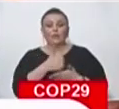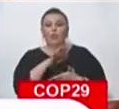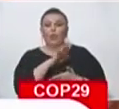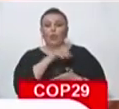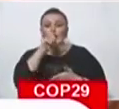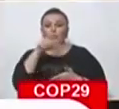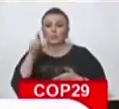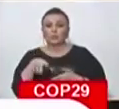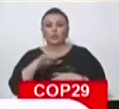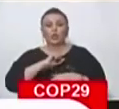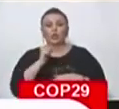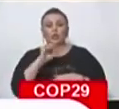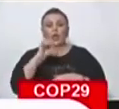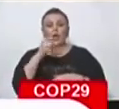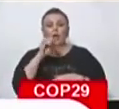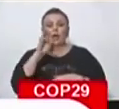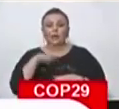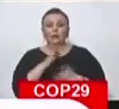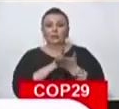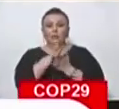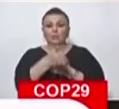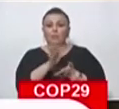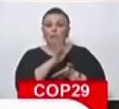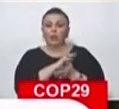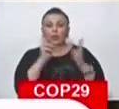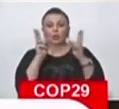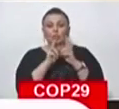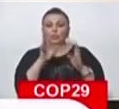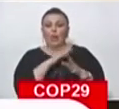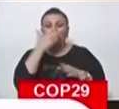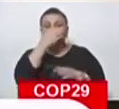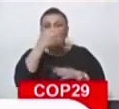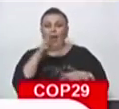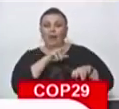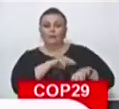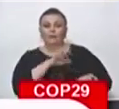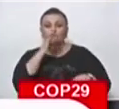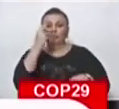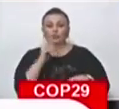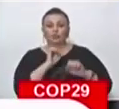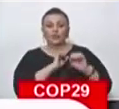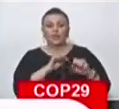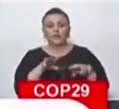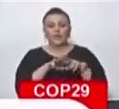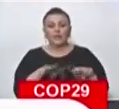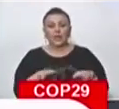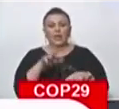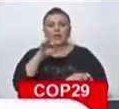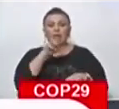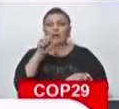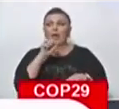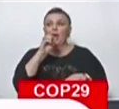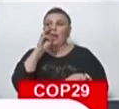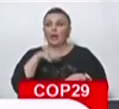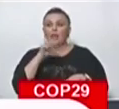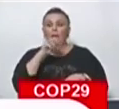nümayəndə heyəti Dost Agentliyində olub. Nümayəndə heyətləri ilə görüşdə Əmək və Əhalinin Sosial Müdafiəsi nazirinin müavini Hidayət